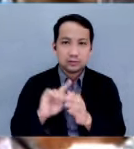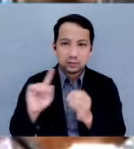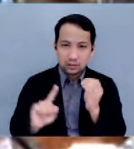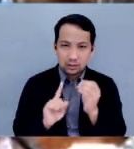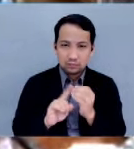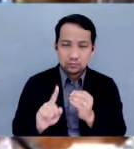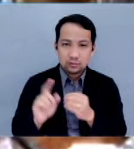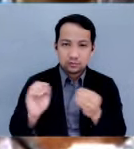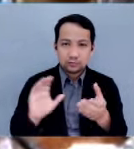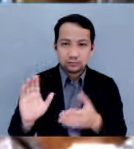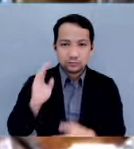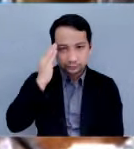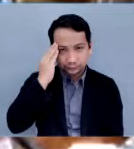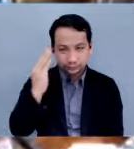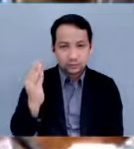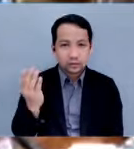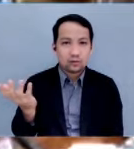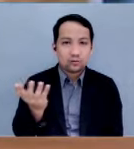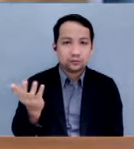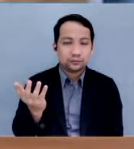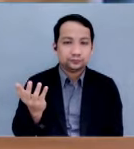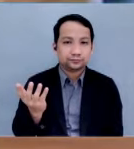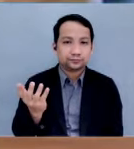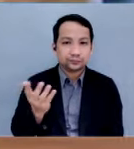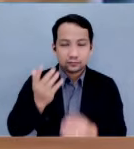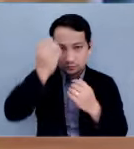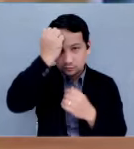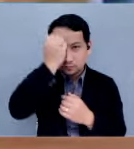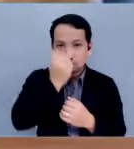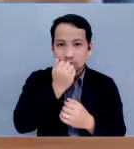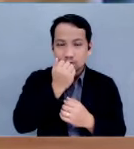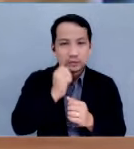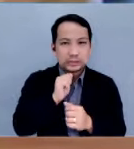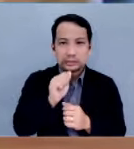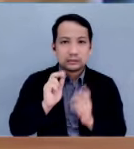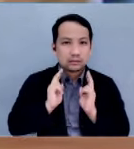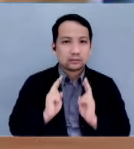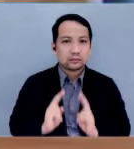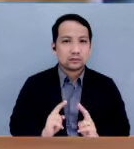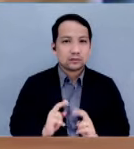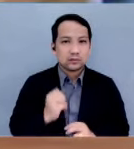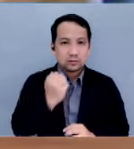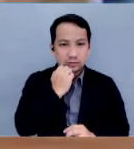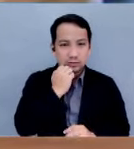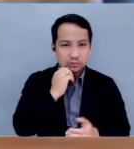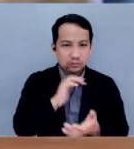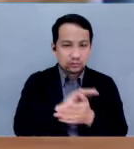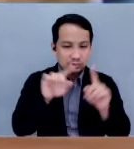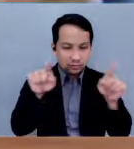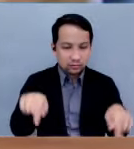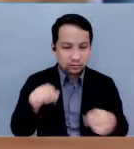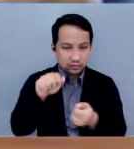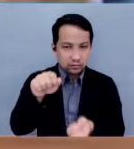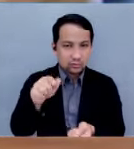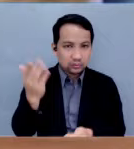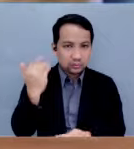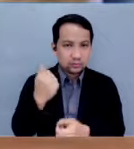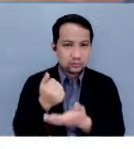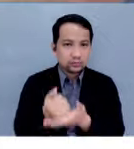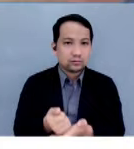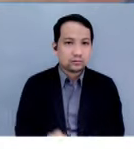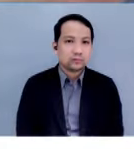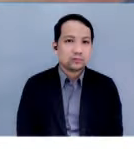sa Bulacan kung saan nakasuot daw ng bonnet, hindi naka-uniforme at walang search warrant ang mga pulis noong isang taon. Subukan nyo gawin yun sa